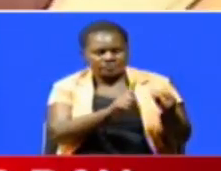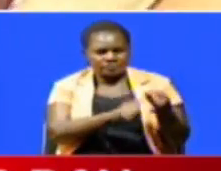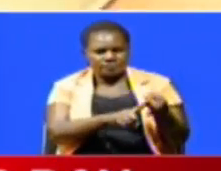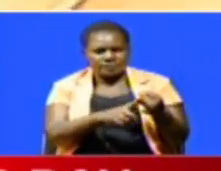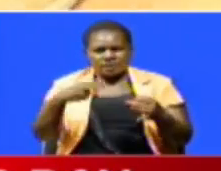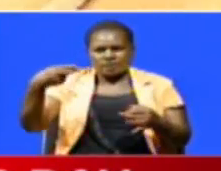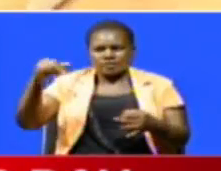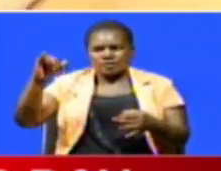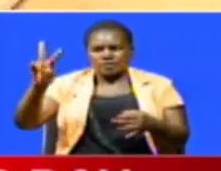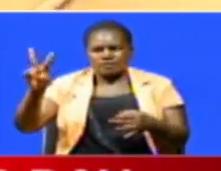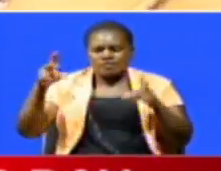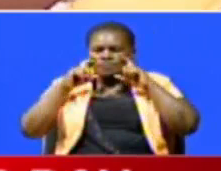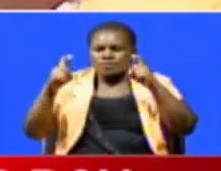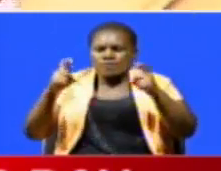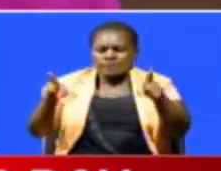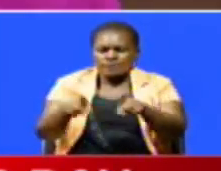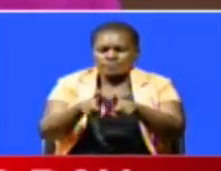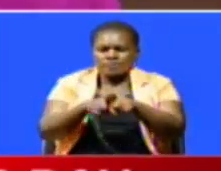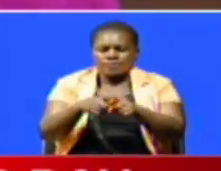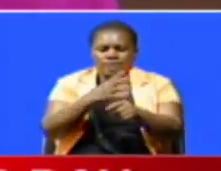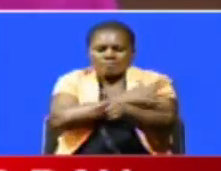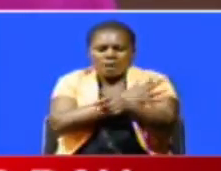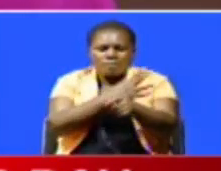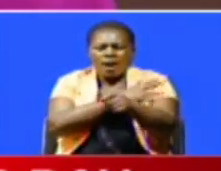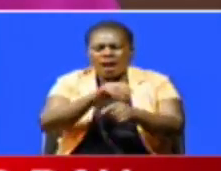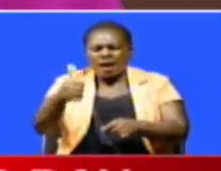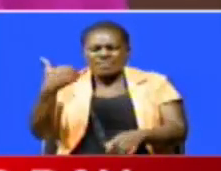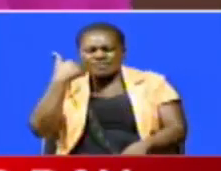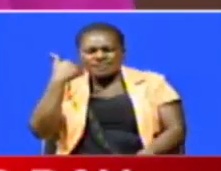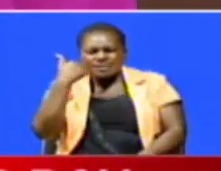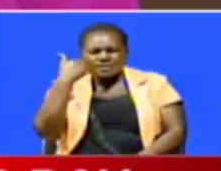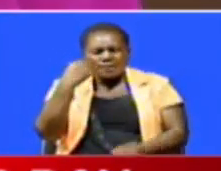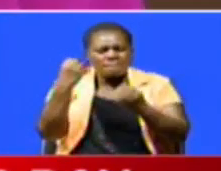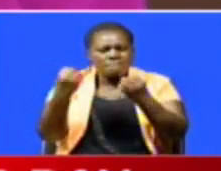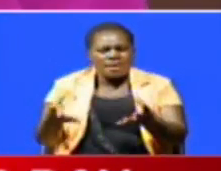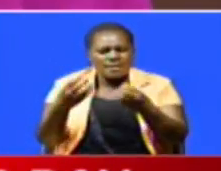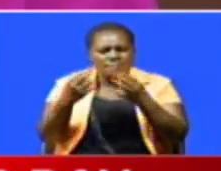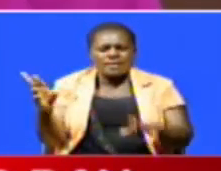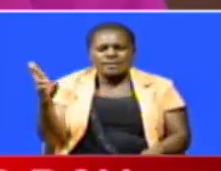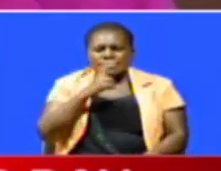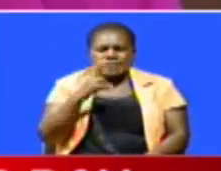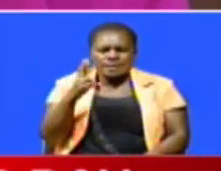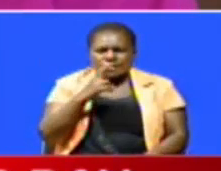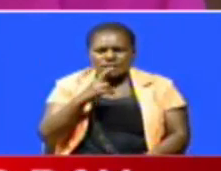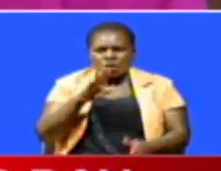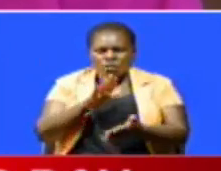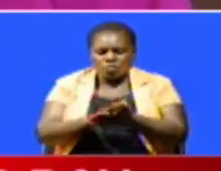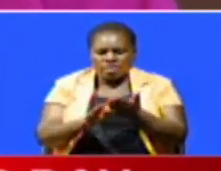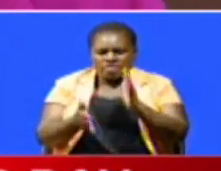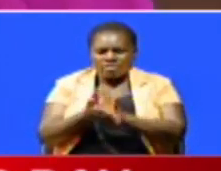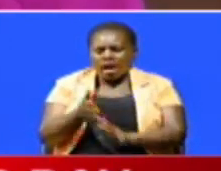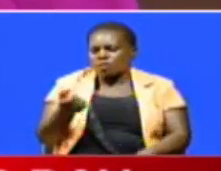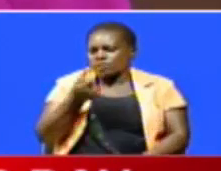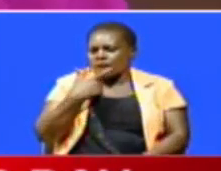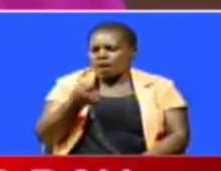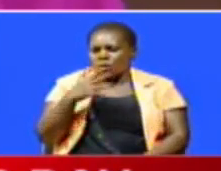ya ukimwi na ugonjwa wa sukari na magonjwa mengine ambayo imeleta tisho bila